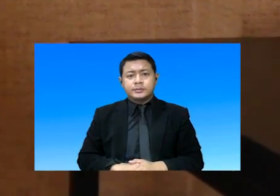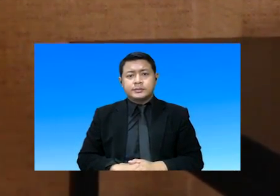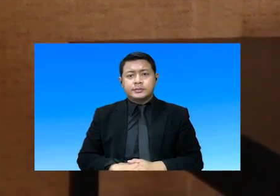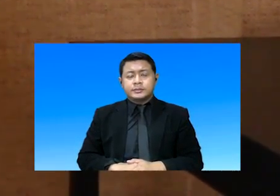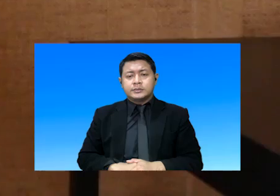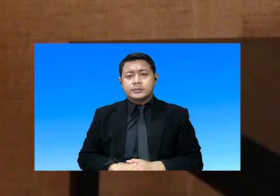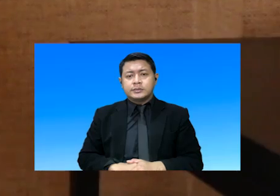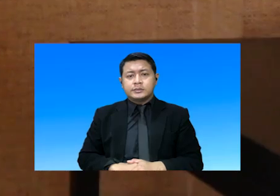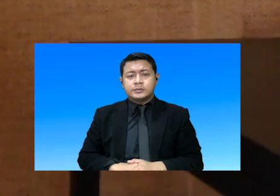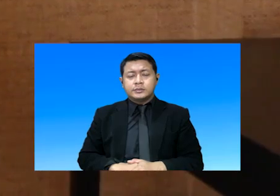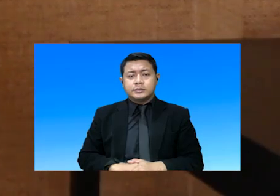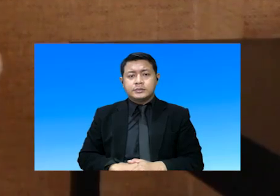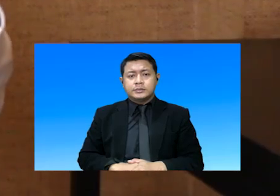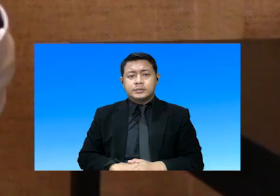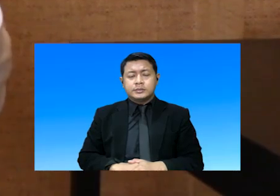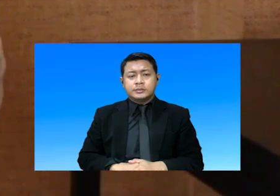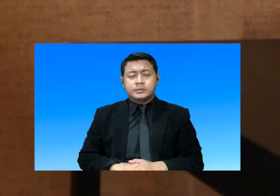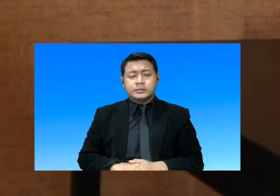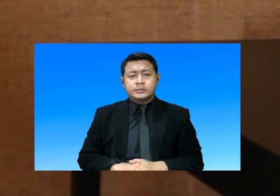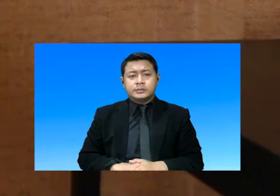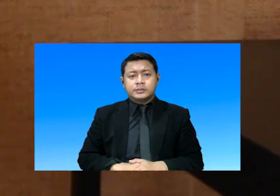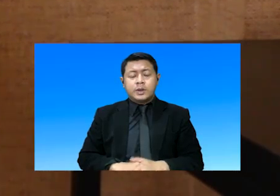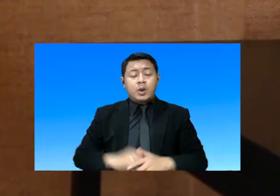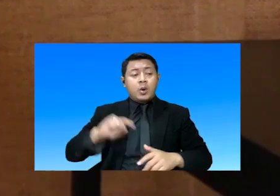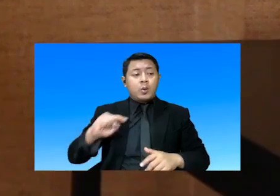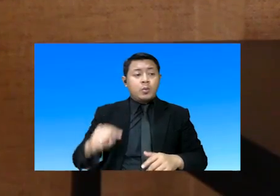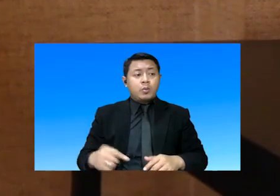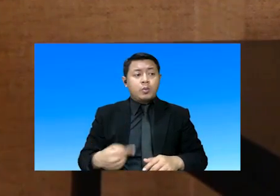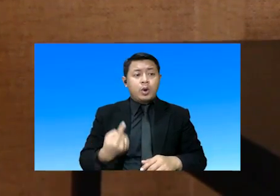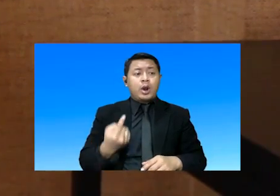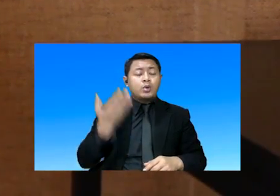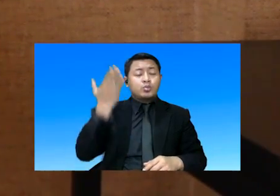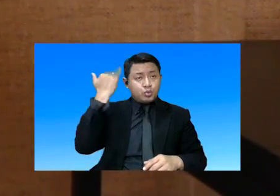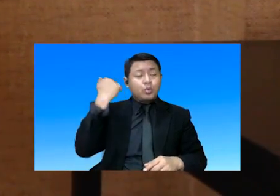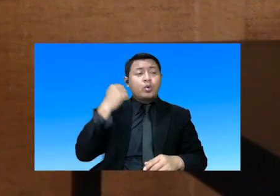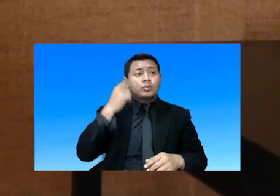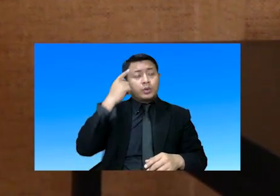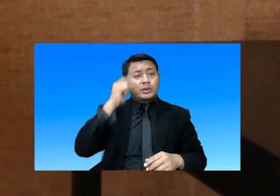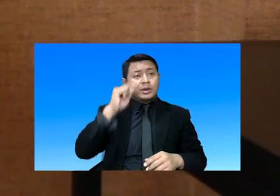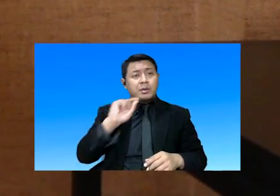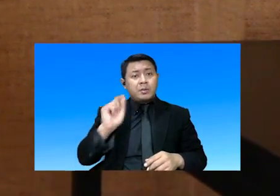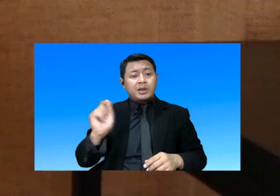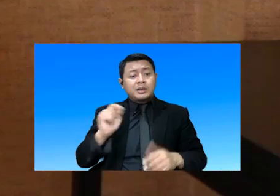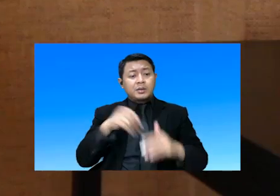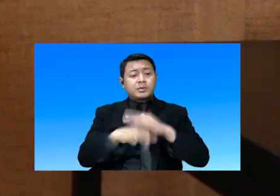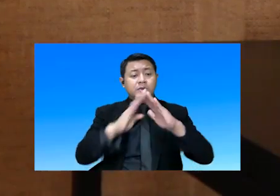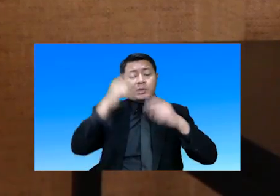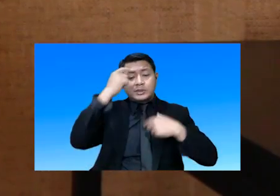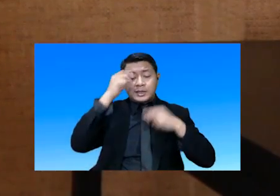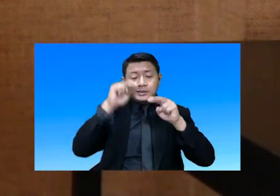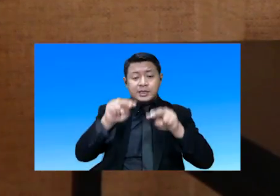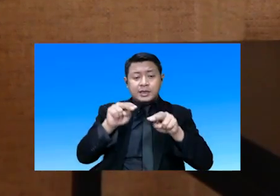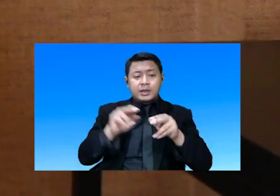ya, saya sendiri pribadi sejak dulu waktu belajar, waktu pertama kali terjun ke rumah sakit, saya melihat sendiri bahwa banyak